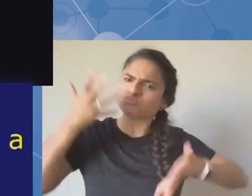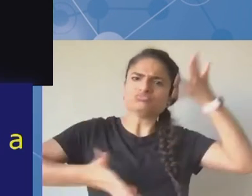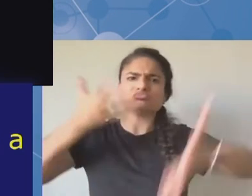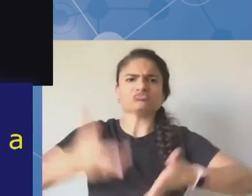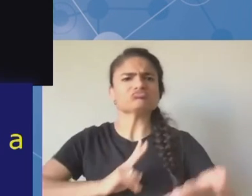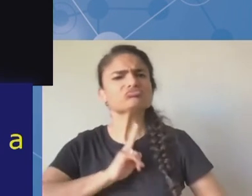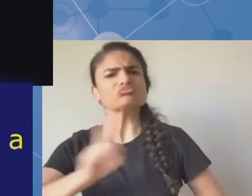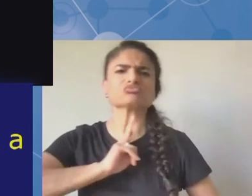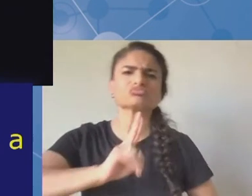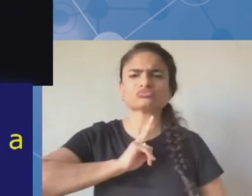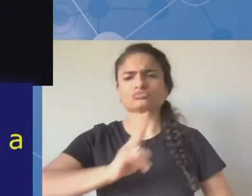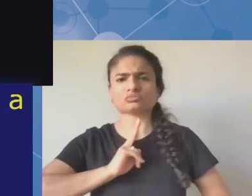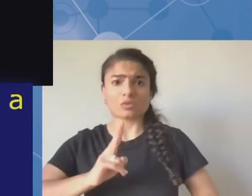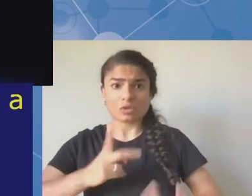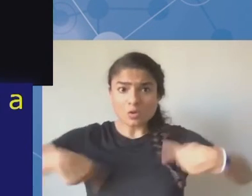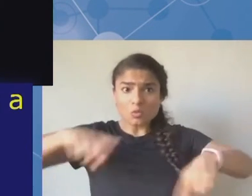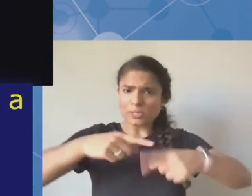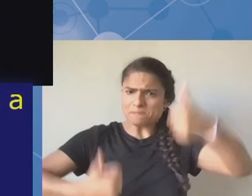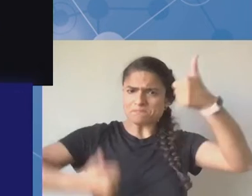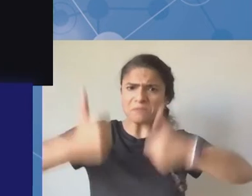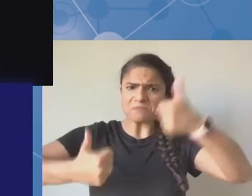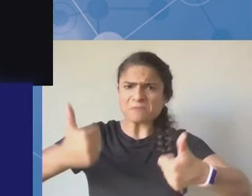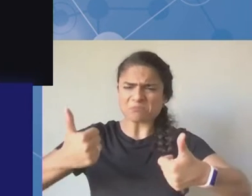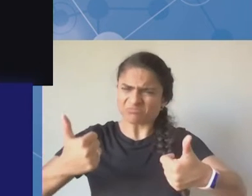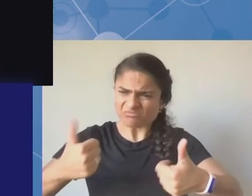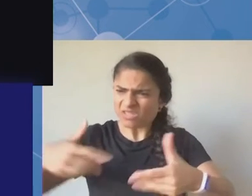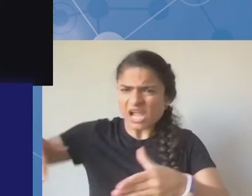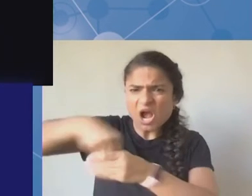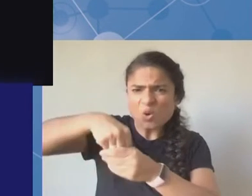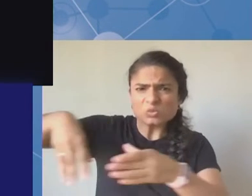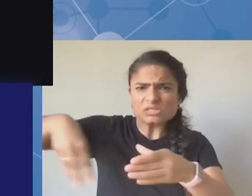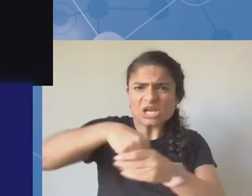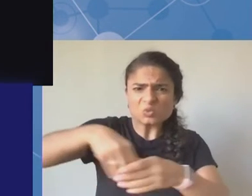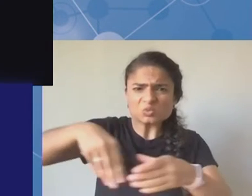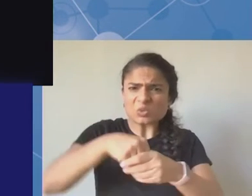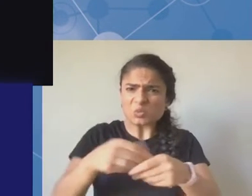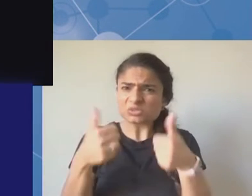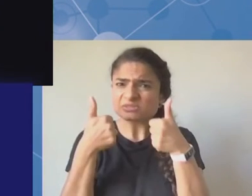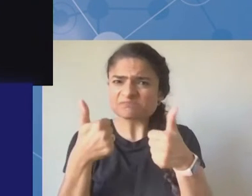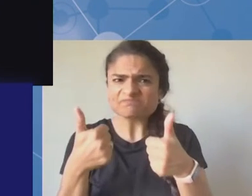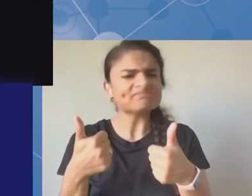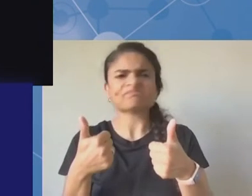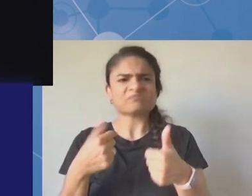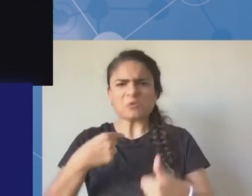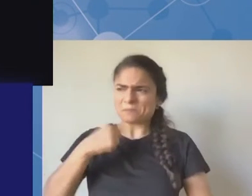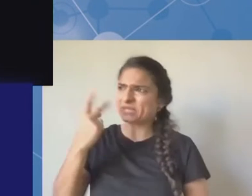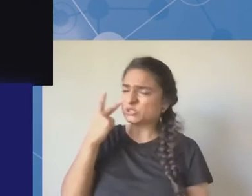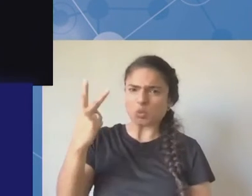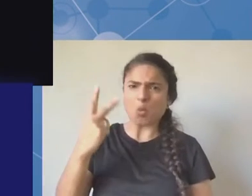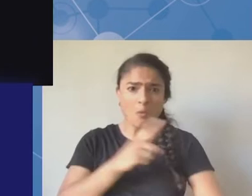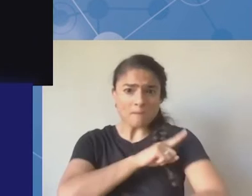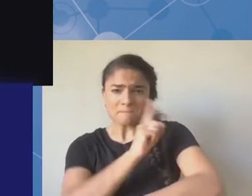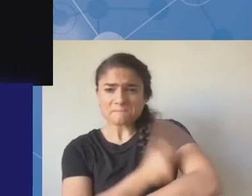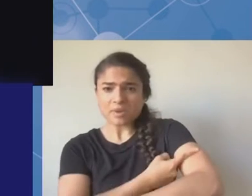сказать, использую возможности, которые нам предоставляет интернет, но знаю, что интернет может служить для